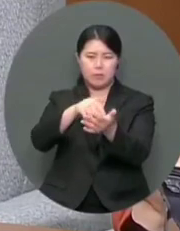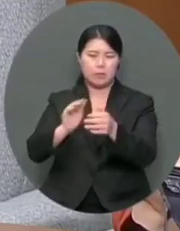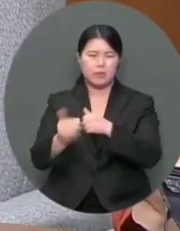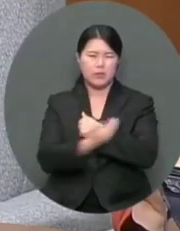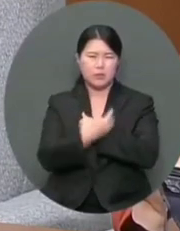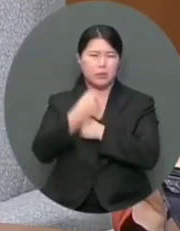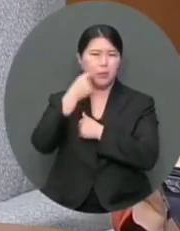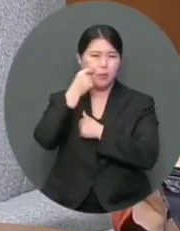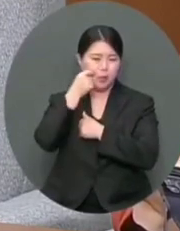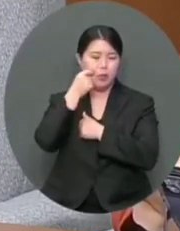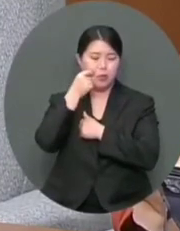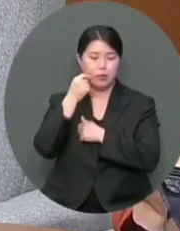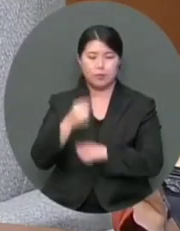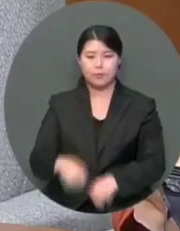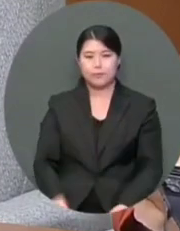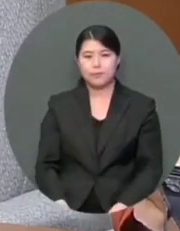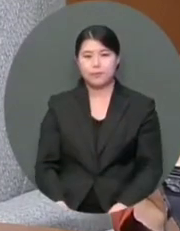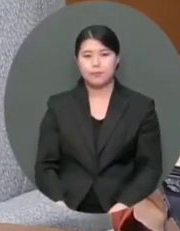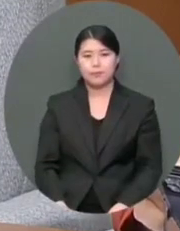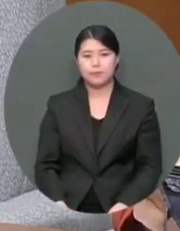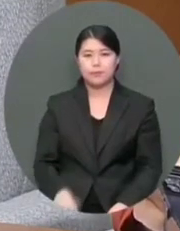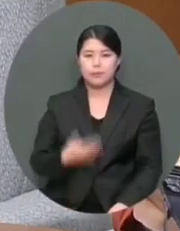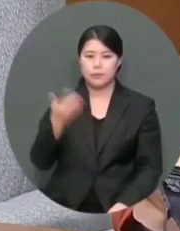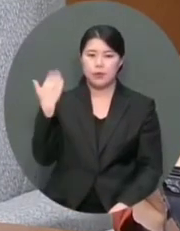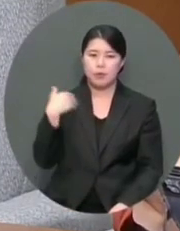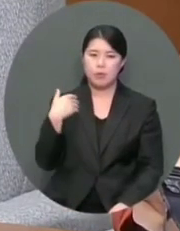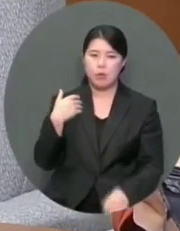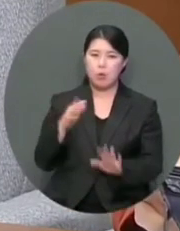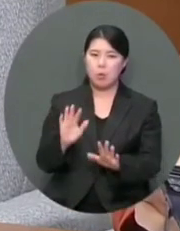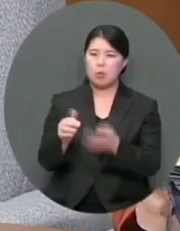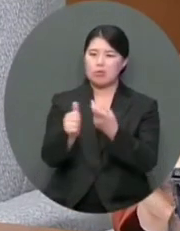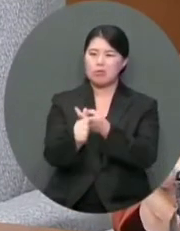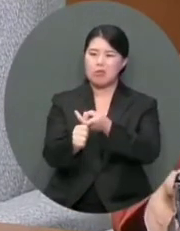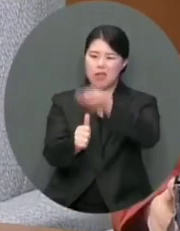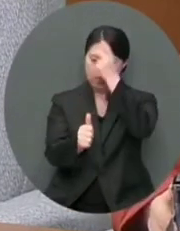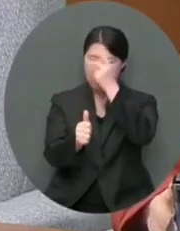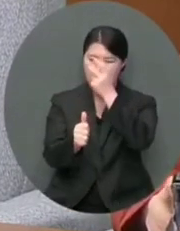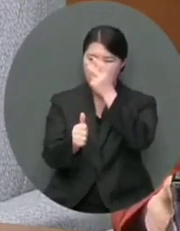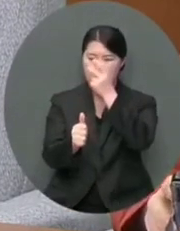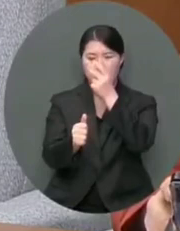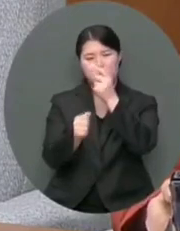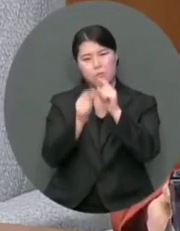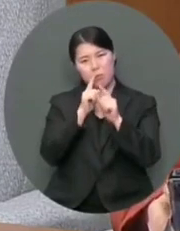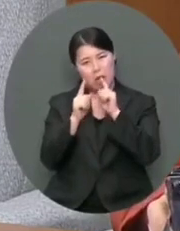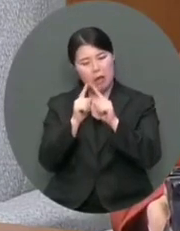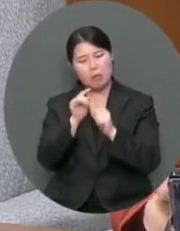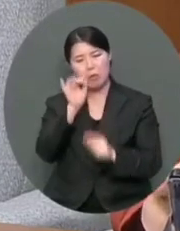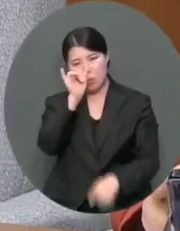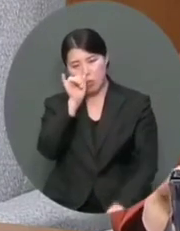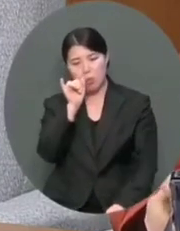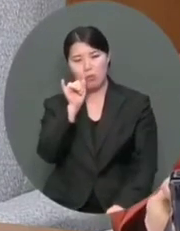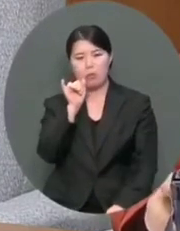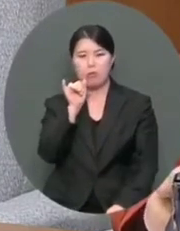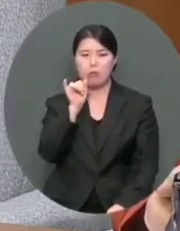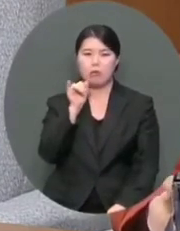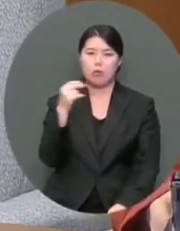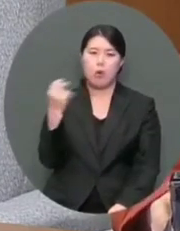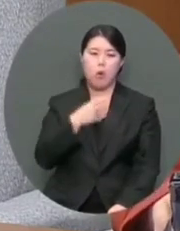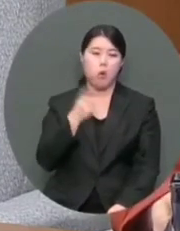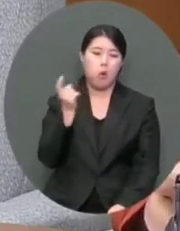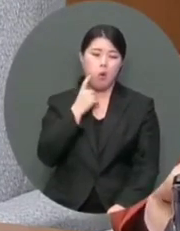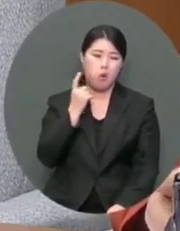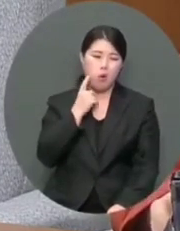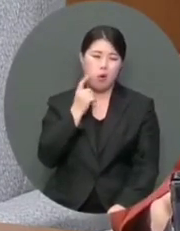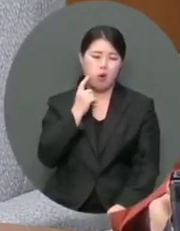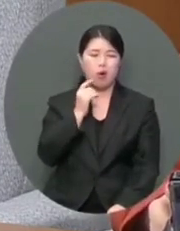합니다. 이제 앞서 뭐 탄핵 운운하는 그런 발언을 한달지 또 그것을 또 거짓말을